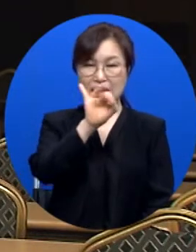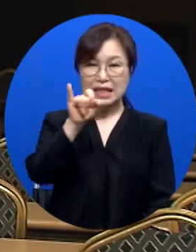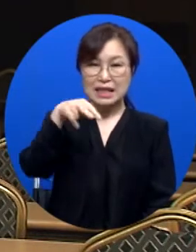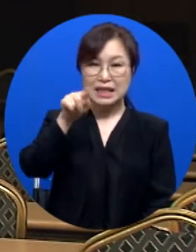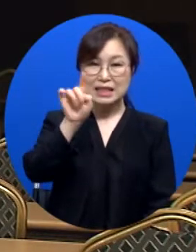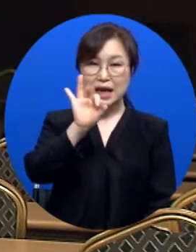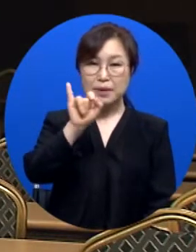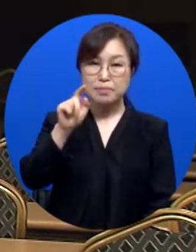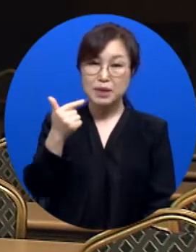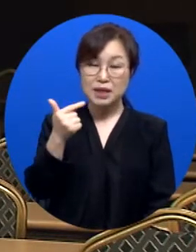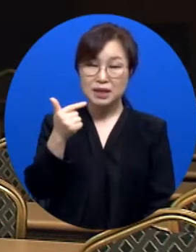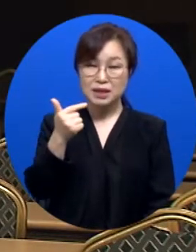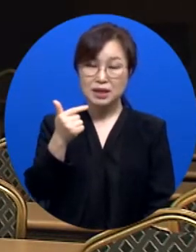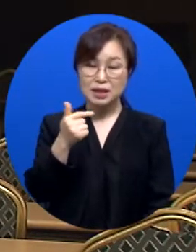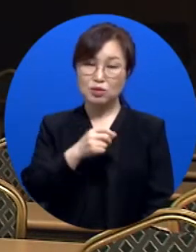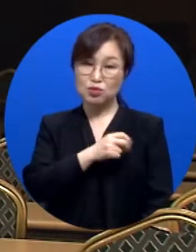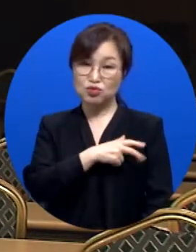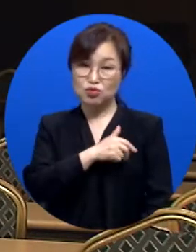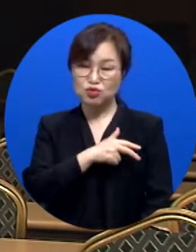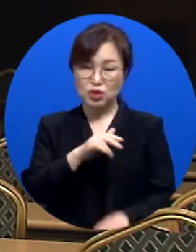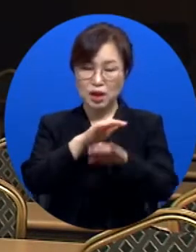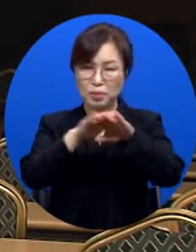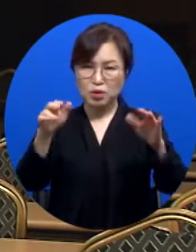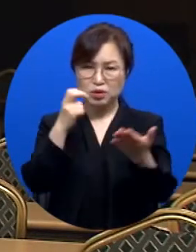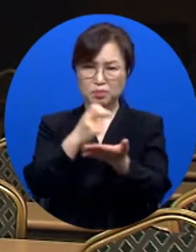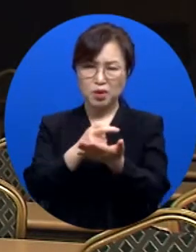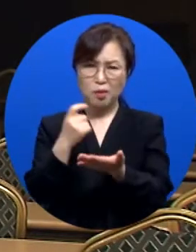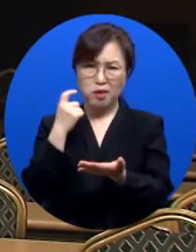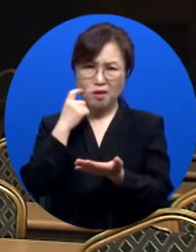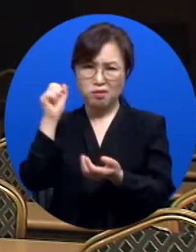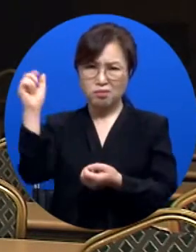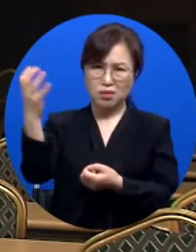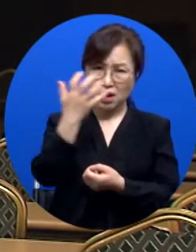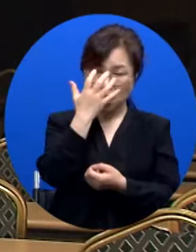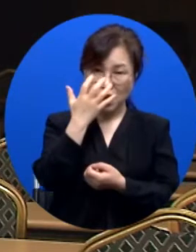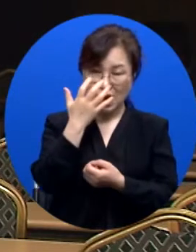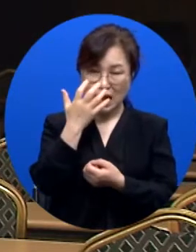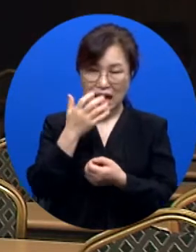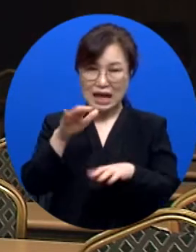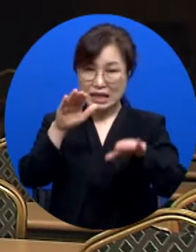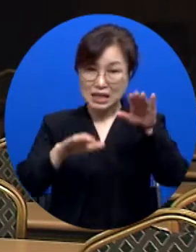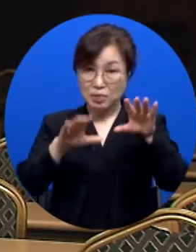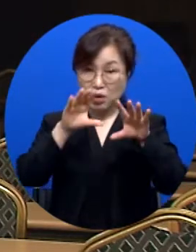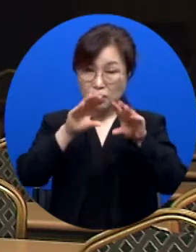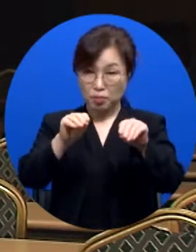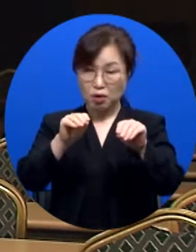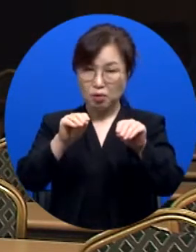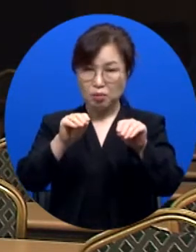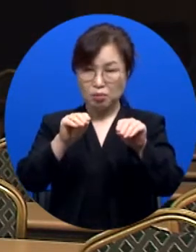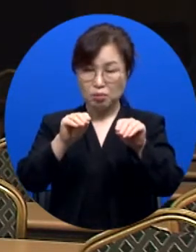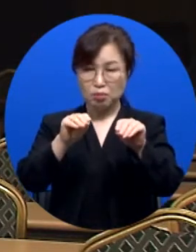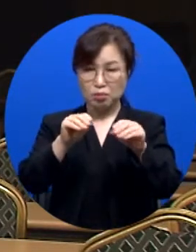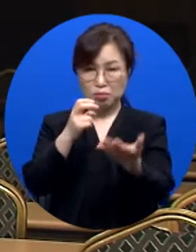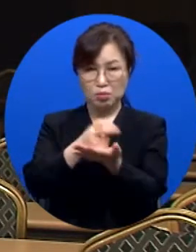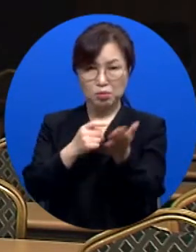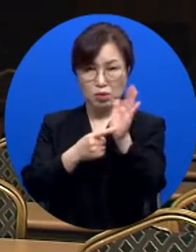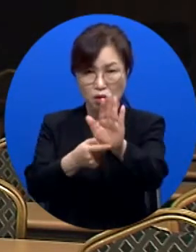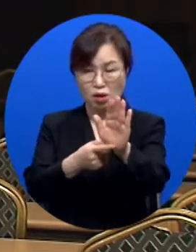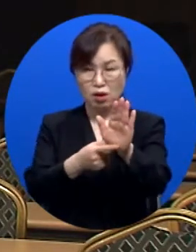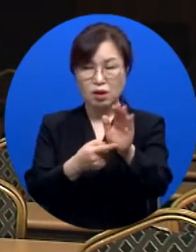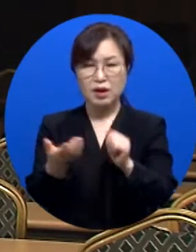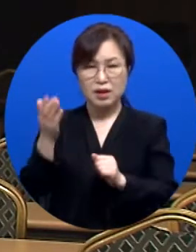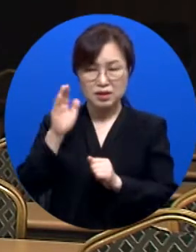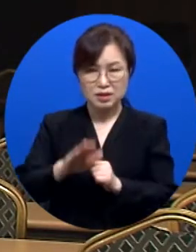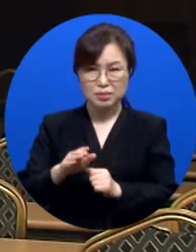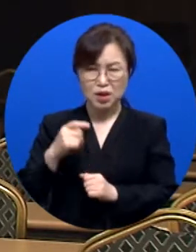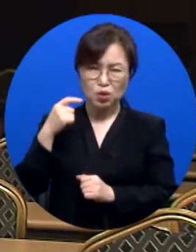이상 및 회원이 평등 을 가장한 평등 및 차별금지 금비 법원을 3시 했는데 여기에 12가지의